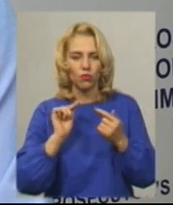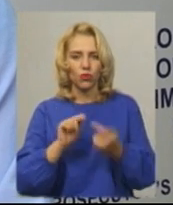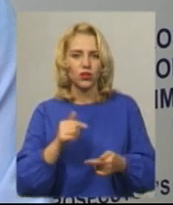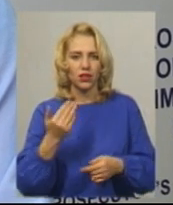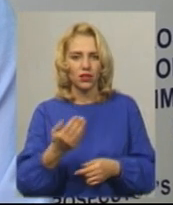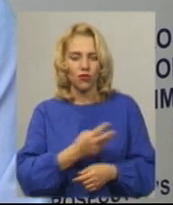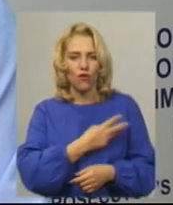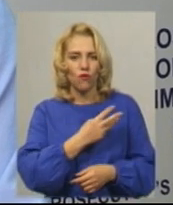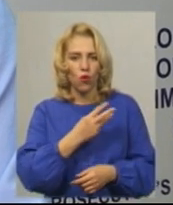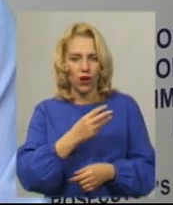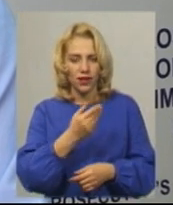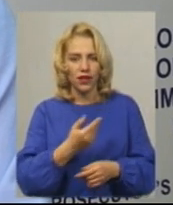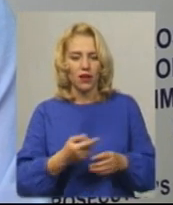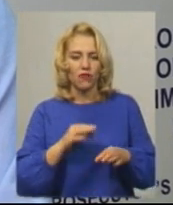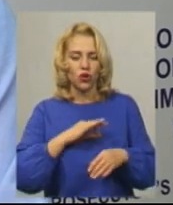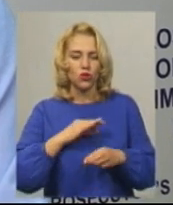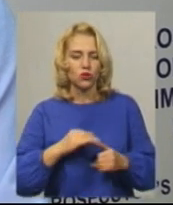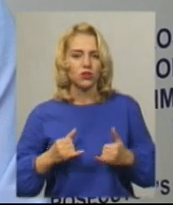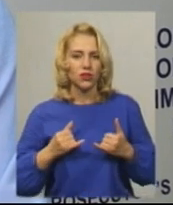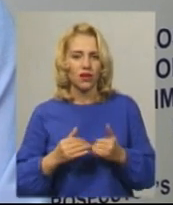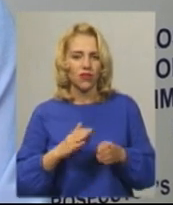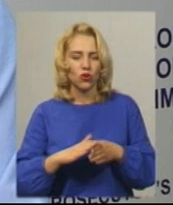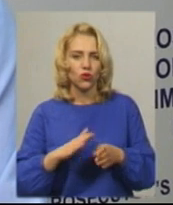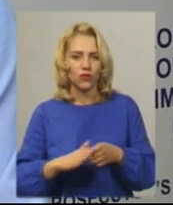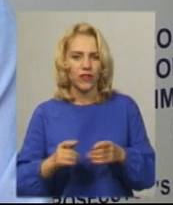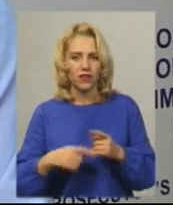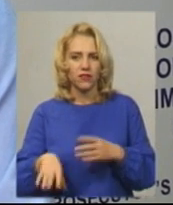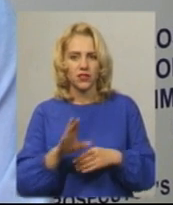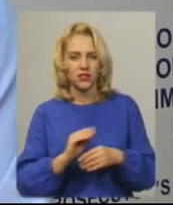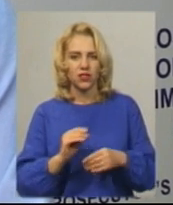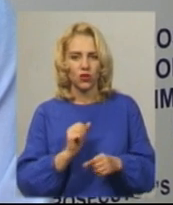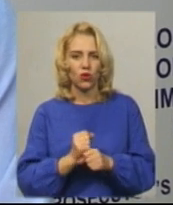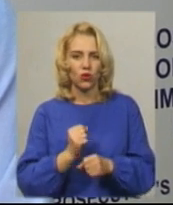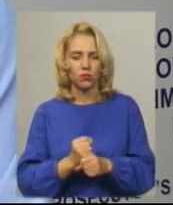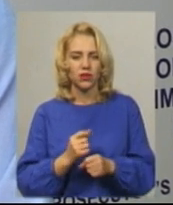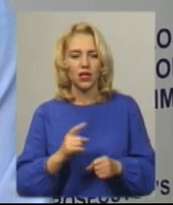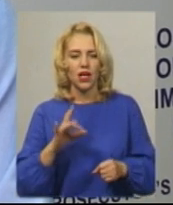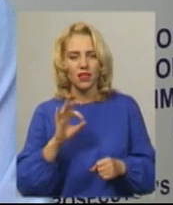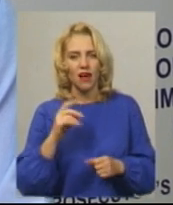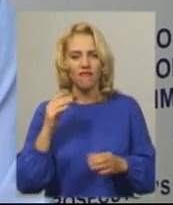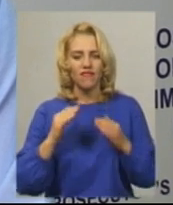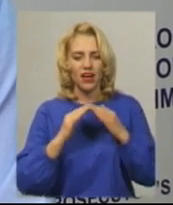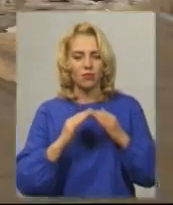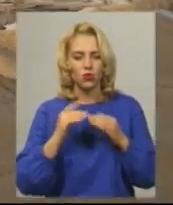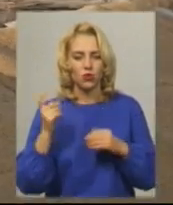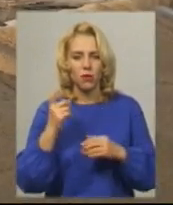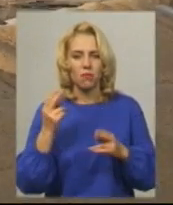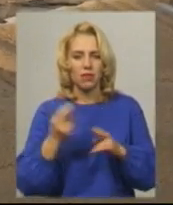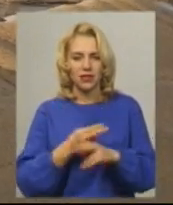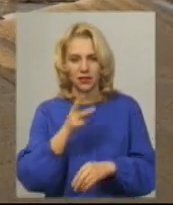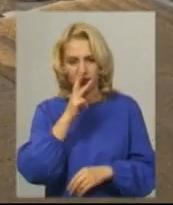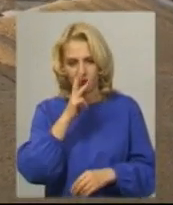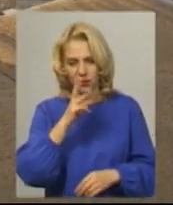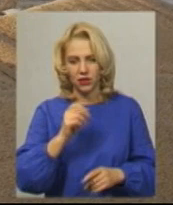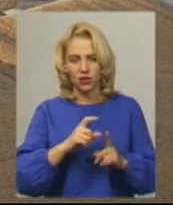використовувалися для вканання різного роду господарських робіт на одному із фермерських господарств без відповідної оплати. За словами